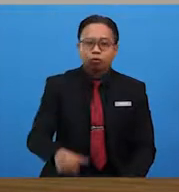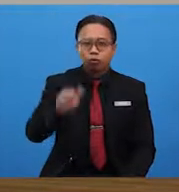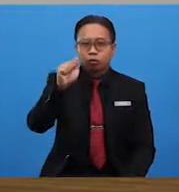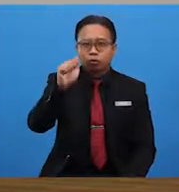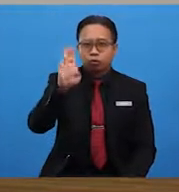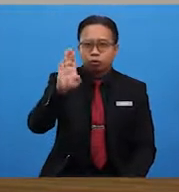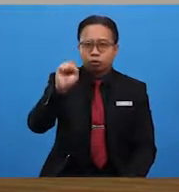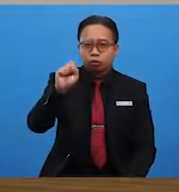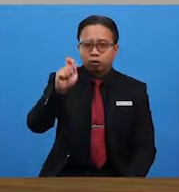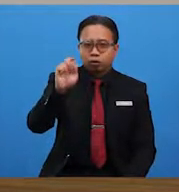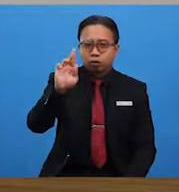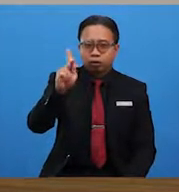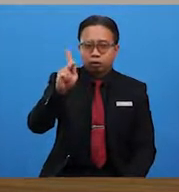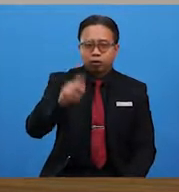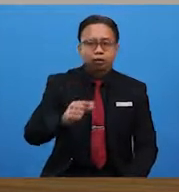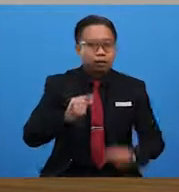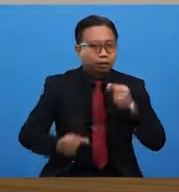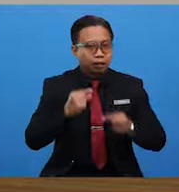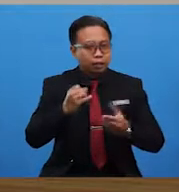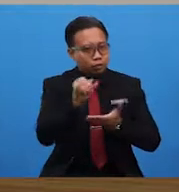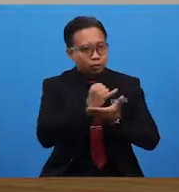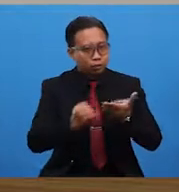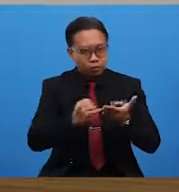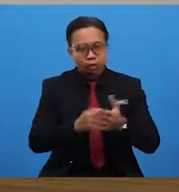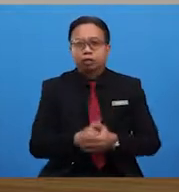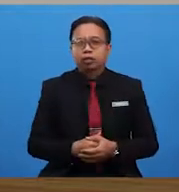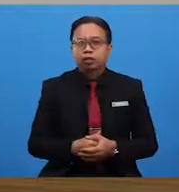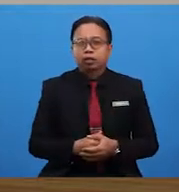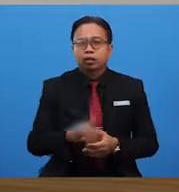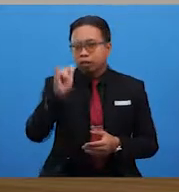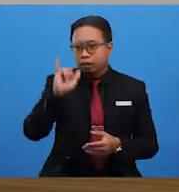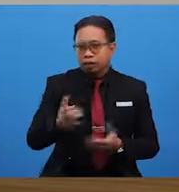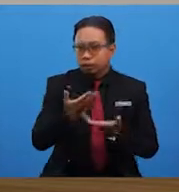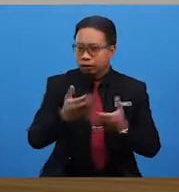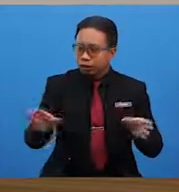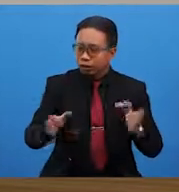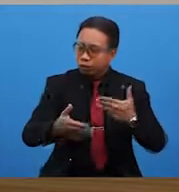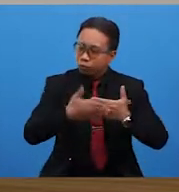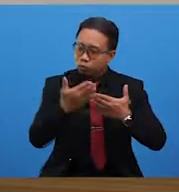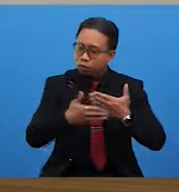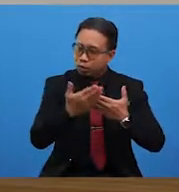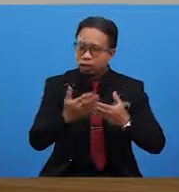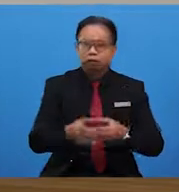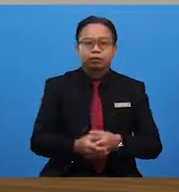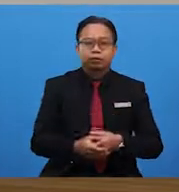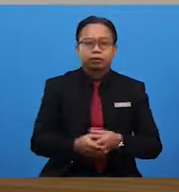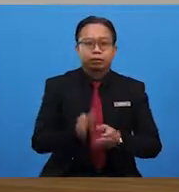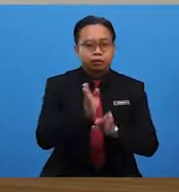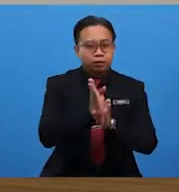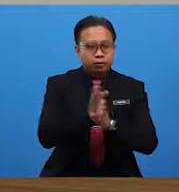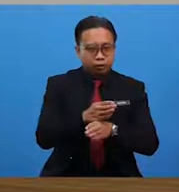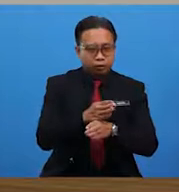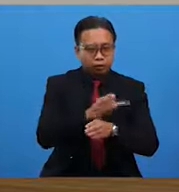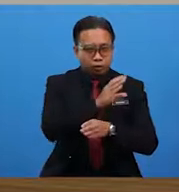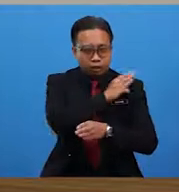pula dalam gaya karya seni ialah olahan karya yang telah dipermudah kain dari segi